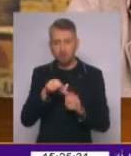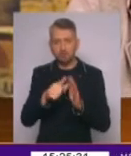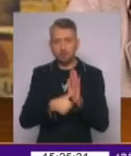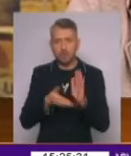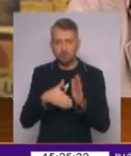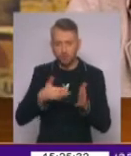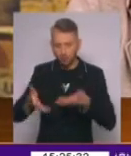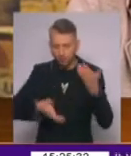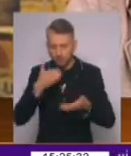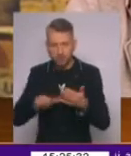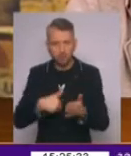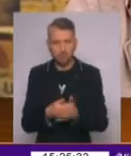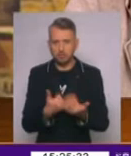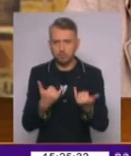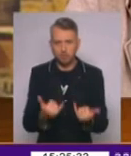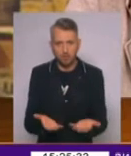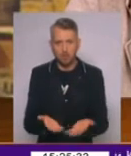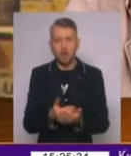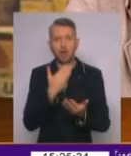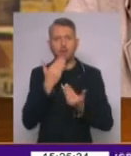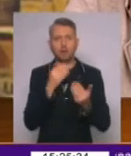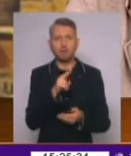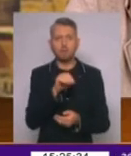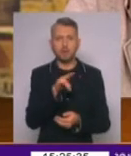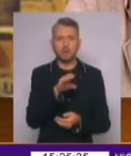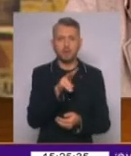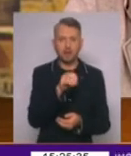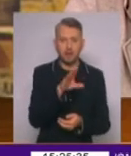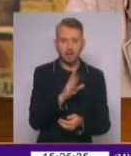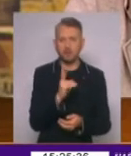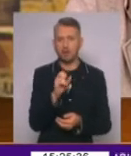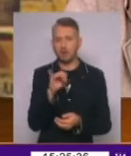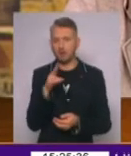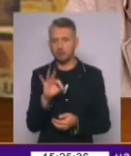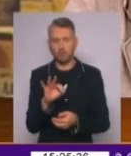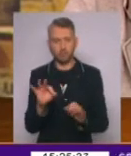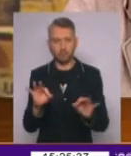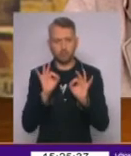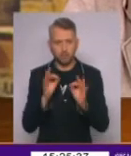пор обращалися і к Пантелєєву, і к Кареткам, ноль на масу.